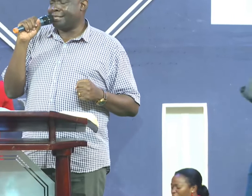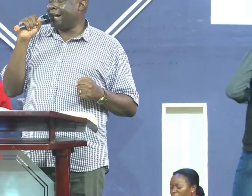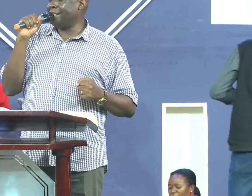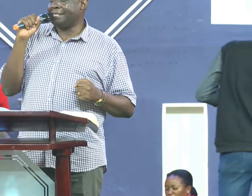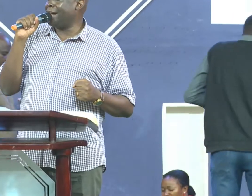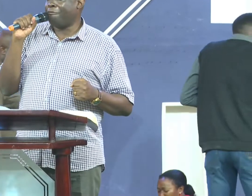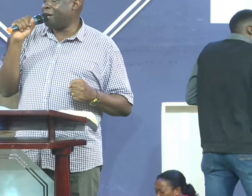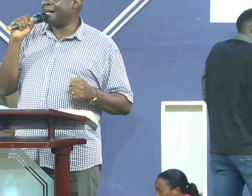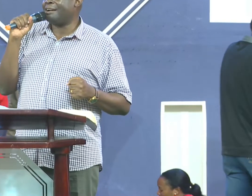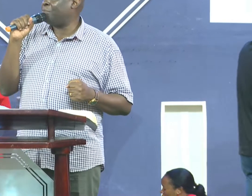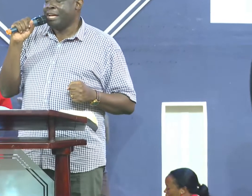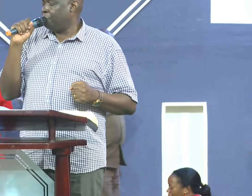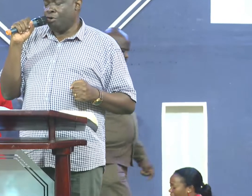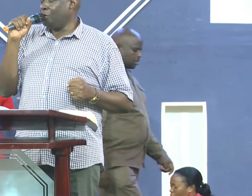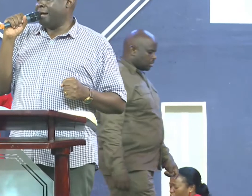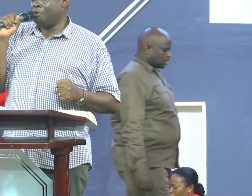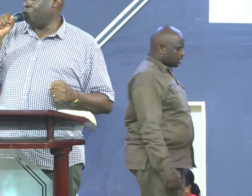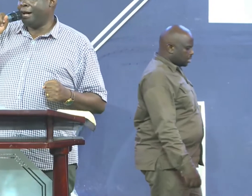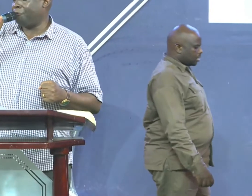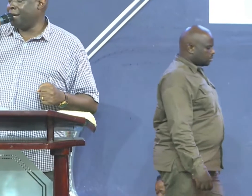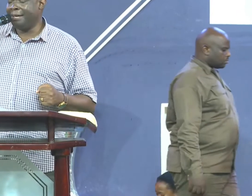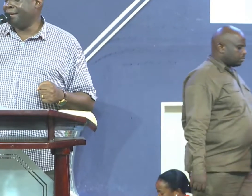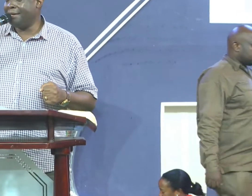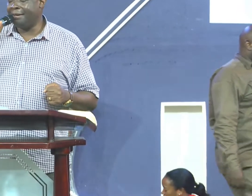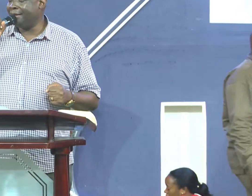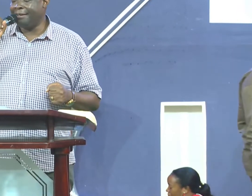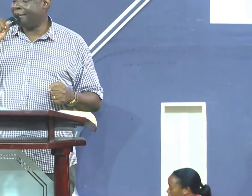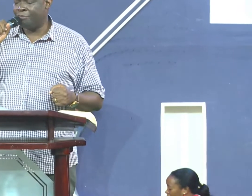n'enteekateeka ezaali zaafa mu bulamu bwaffe